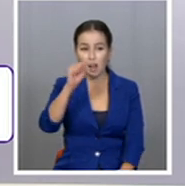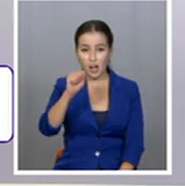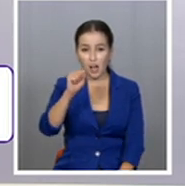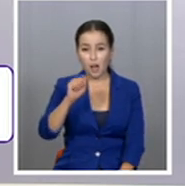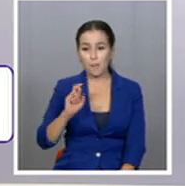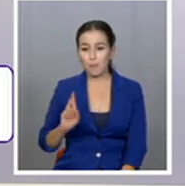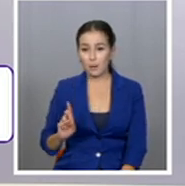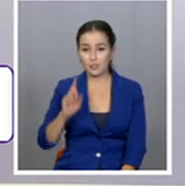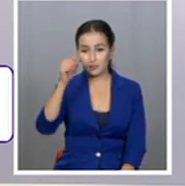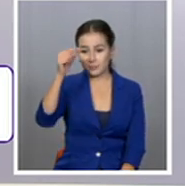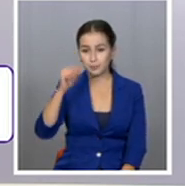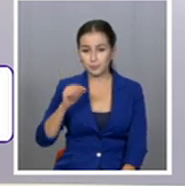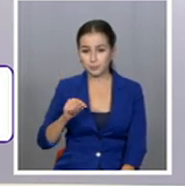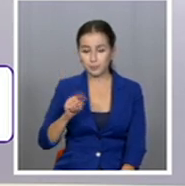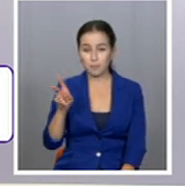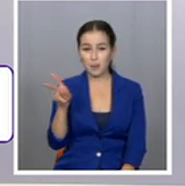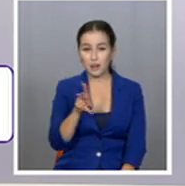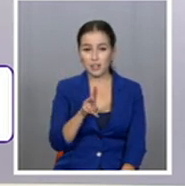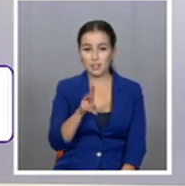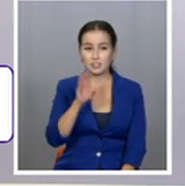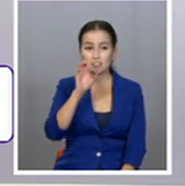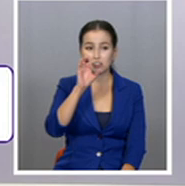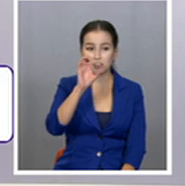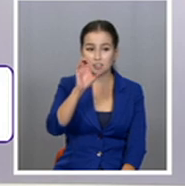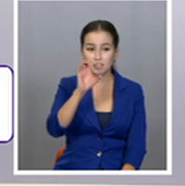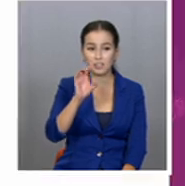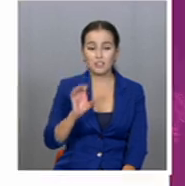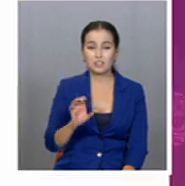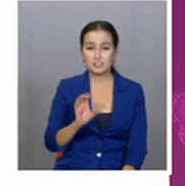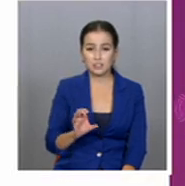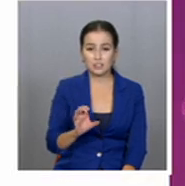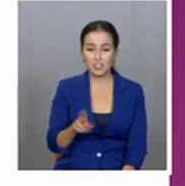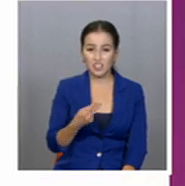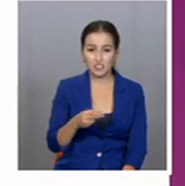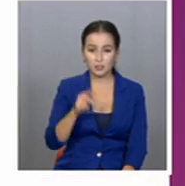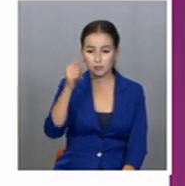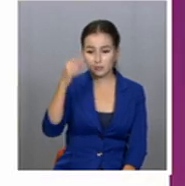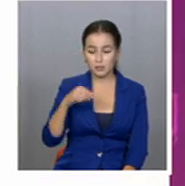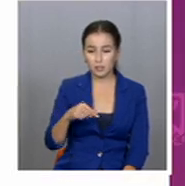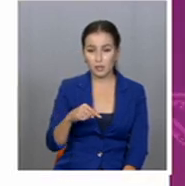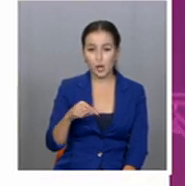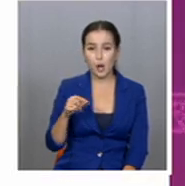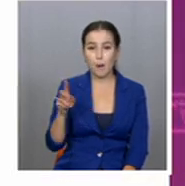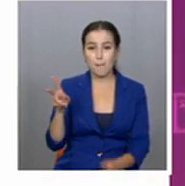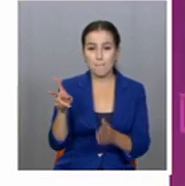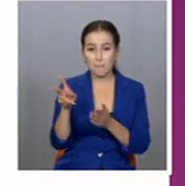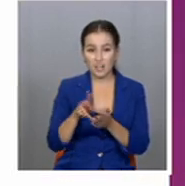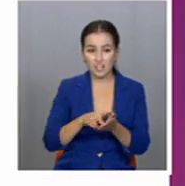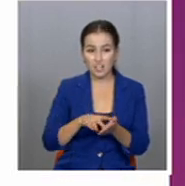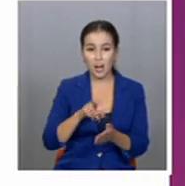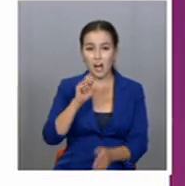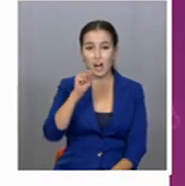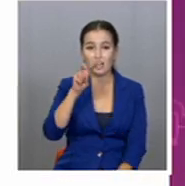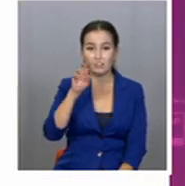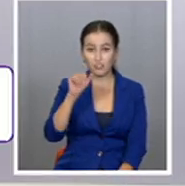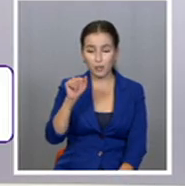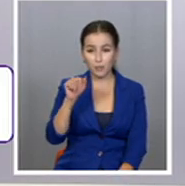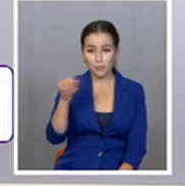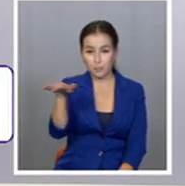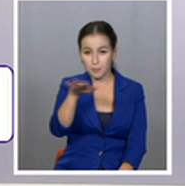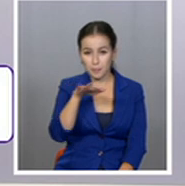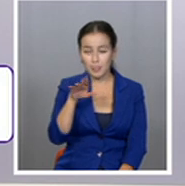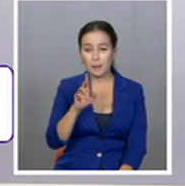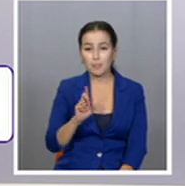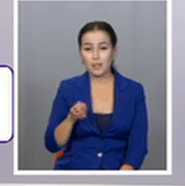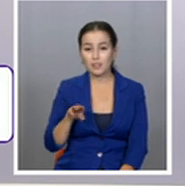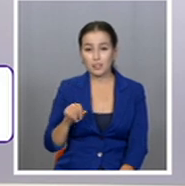Б түзуіне параллель, С түзуі Д түзуіне параллель. Онда альфа және бетта жазықтықтары параллель болады.